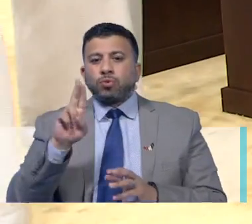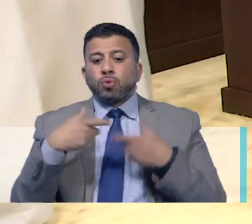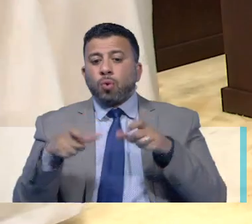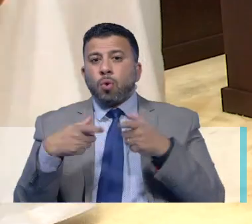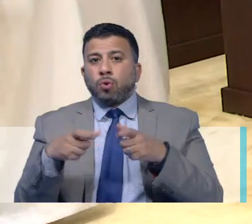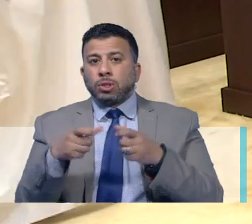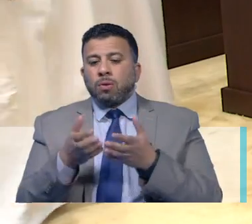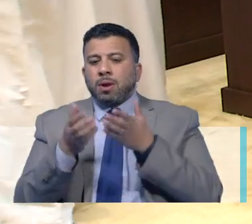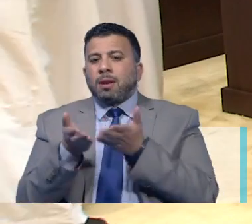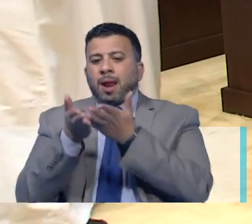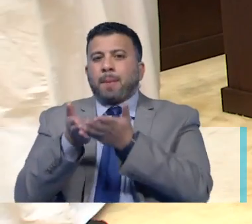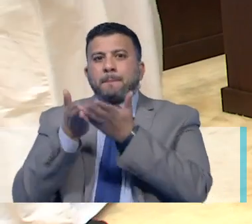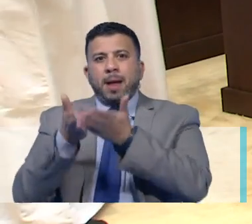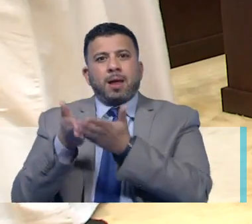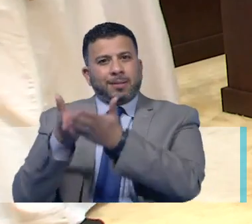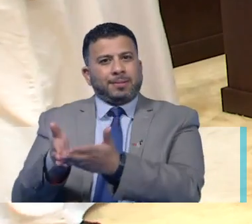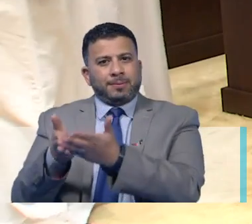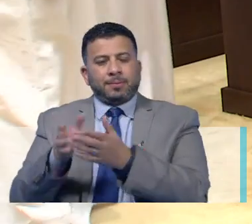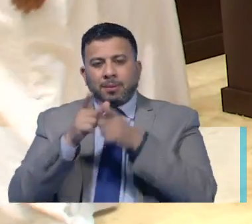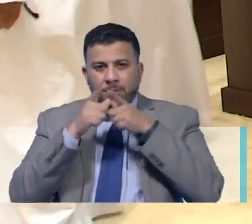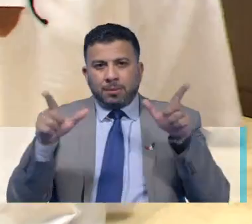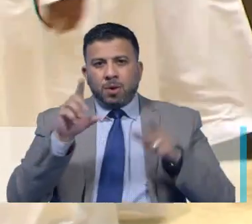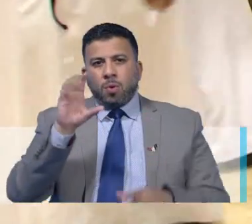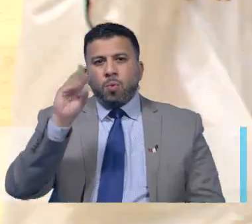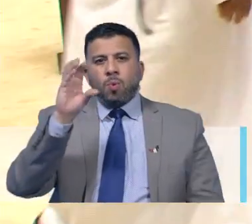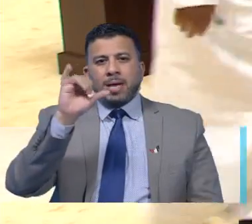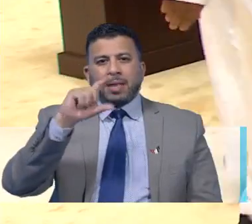والتكنولوجيا والنقل البحري. لأخبار الدار هويدا الشرقي.